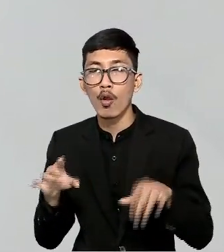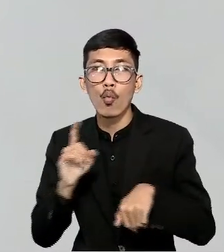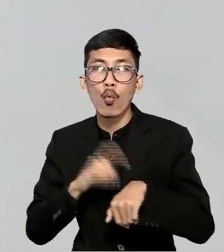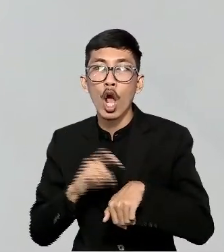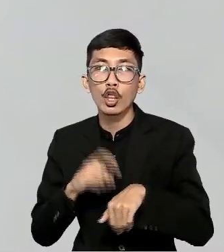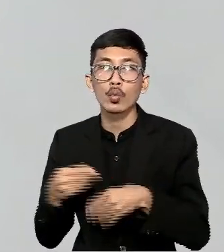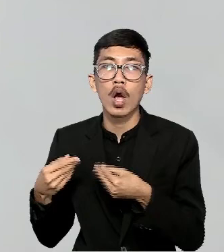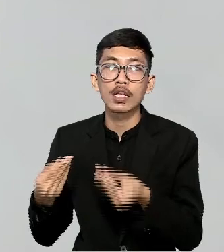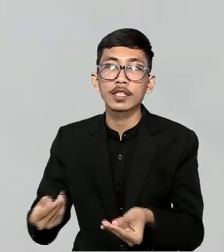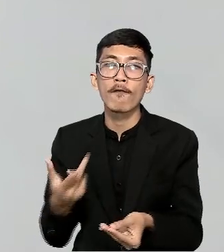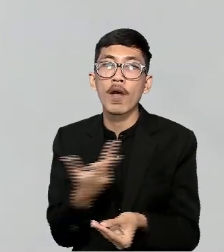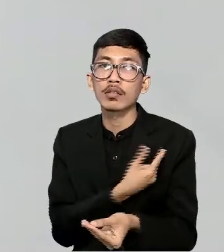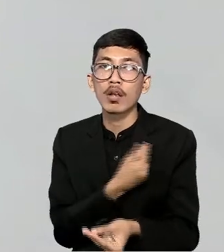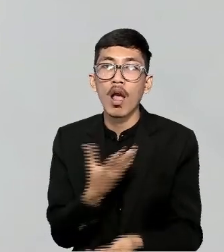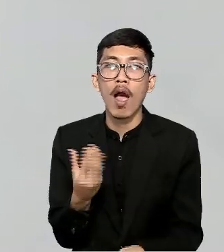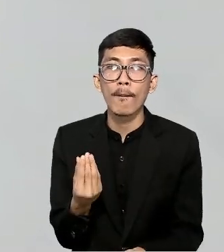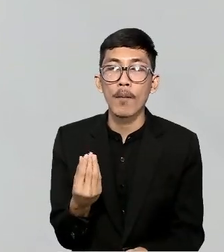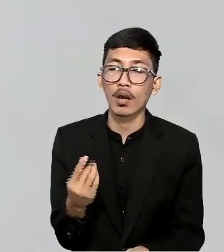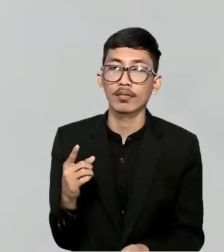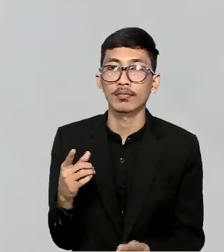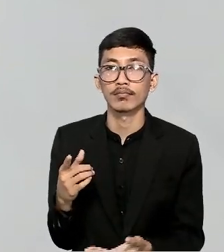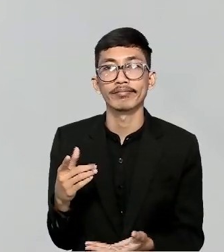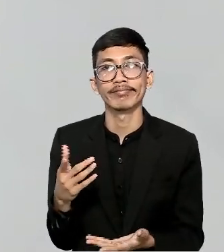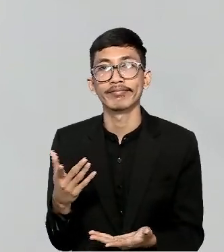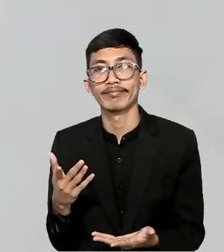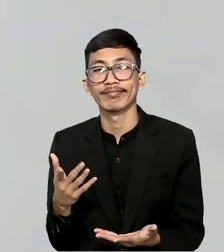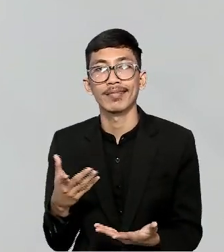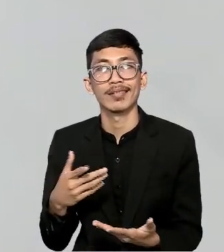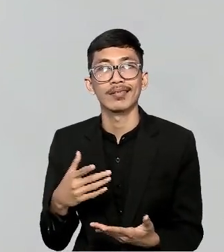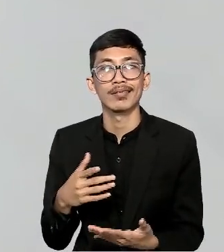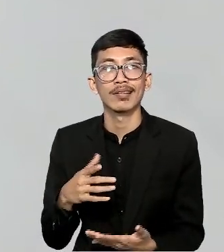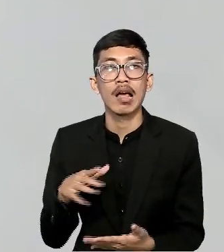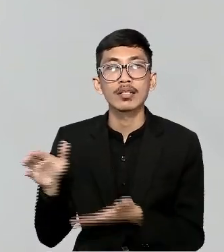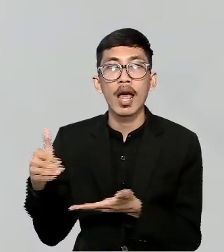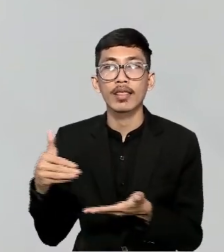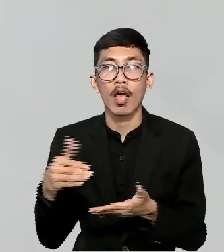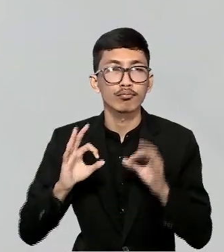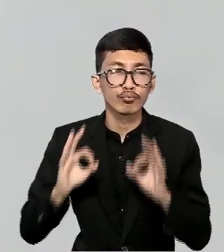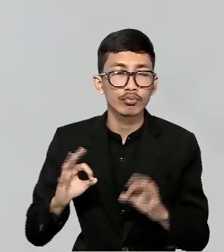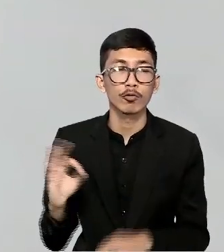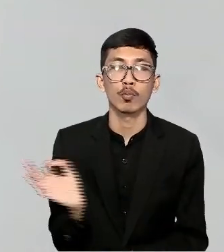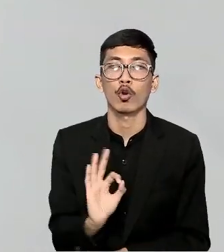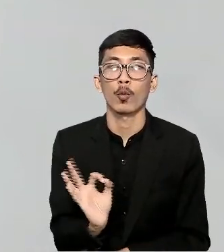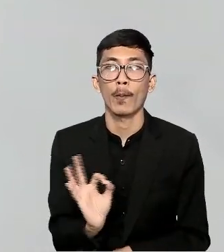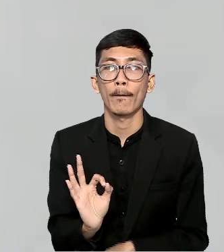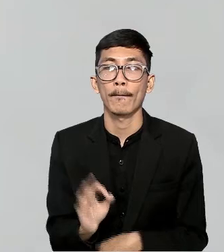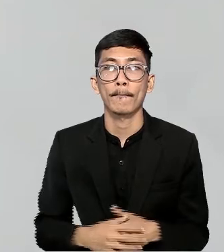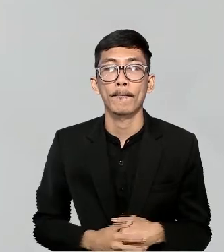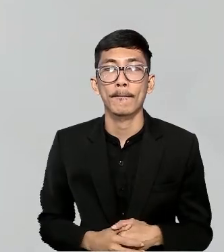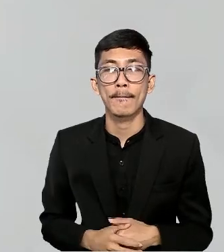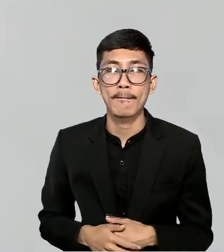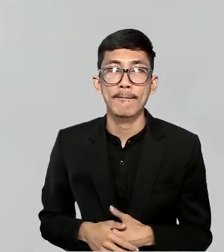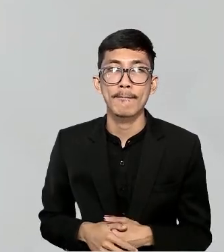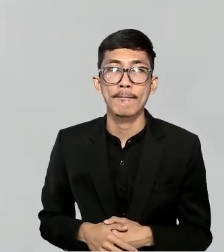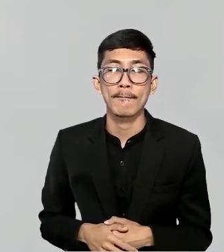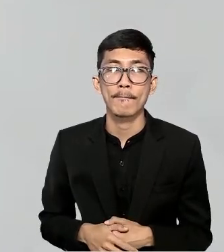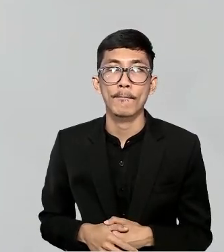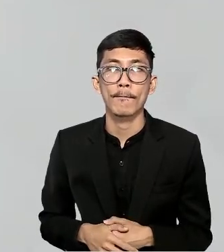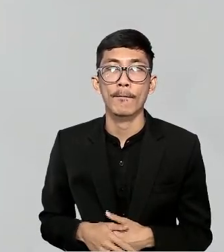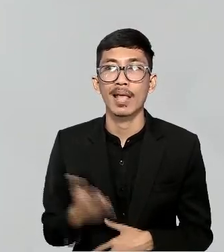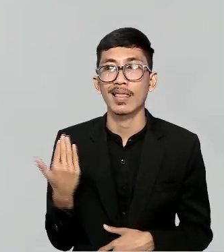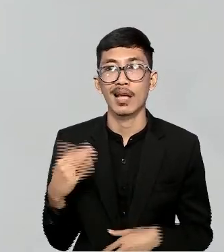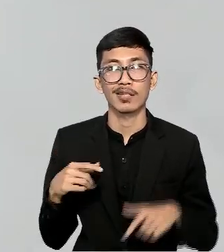belum melihat bahwa hal itu yang menjadi penyebab belum ada reaksi psikis ikan bahkan kalau kita mendengar apa yang